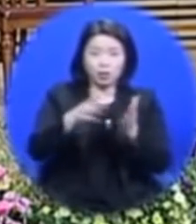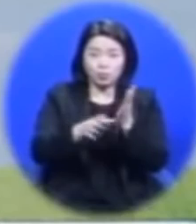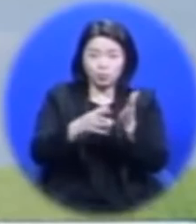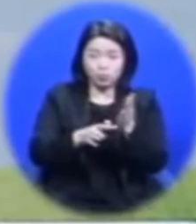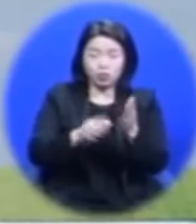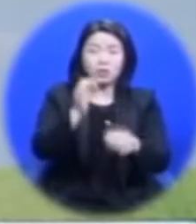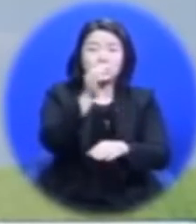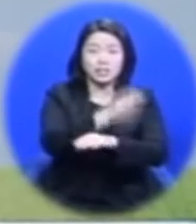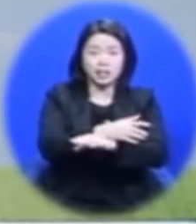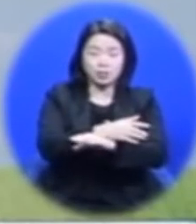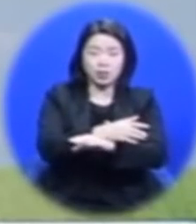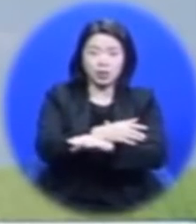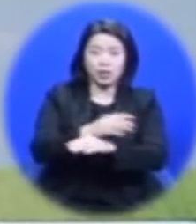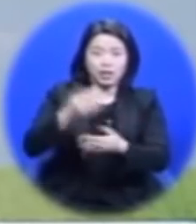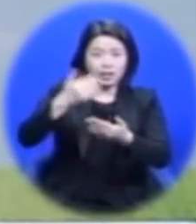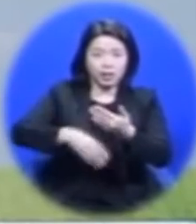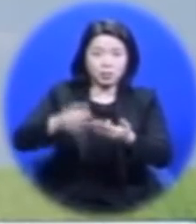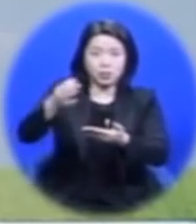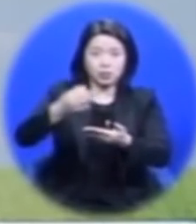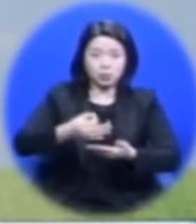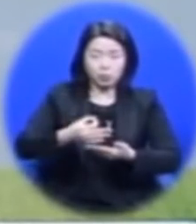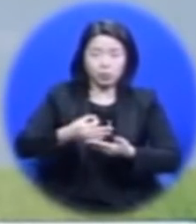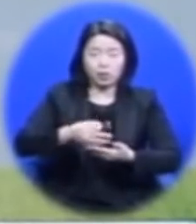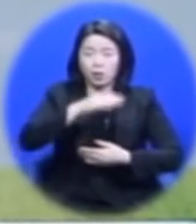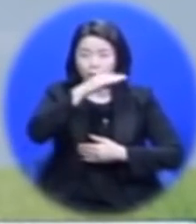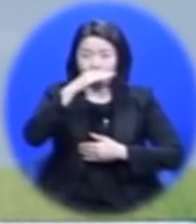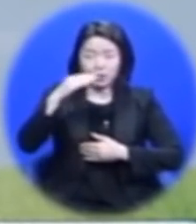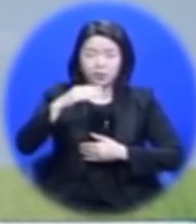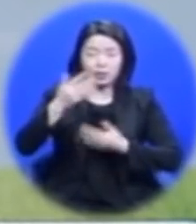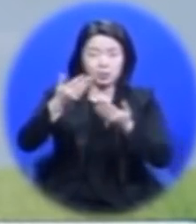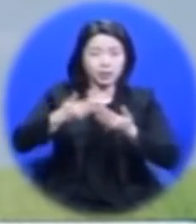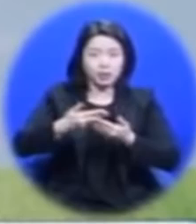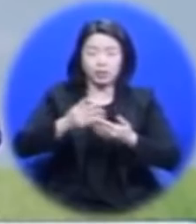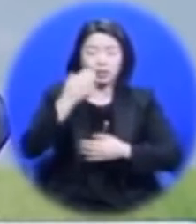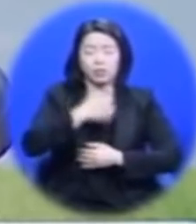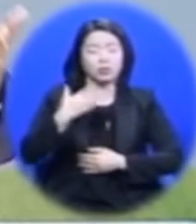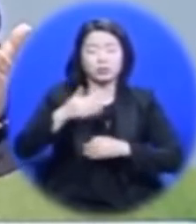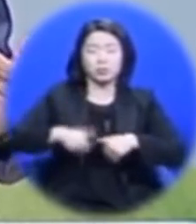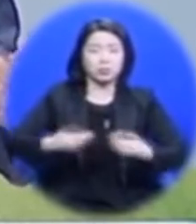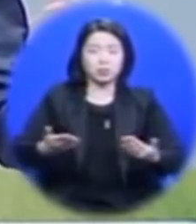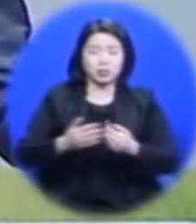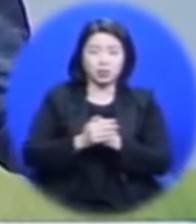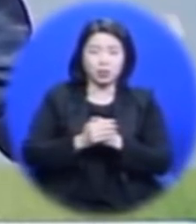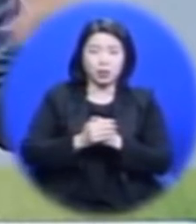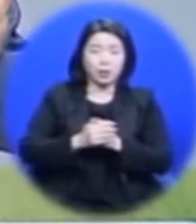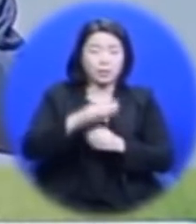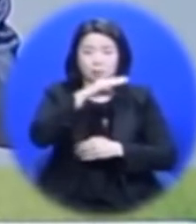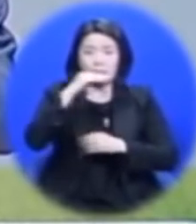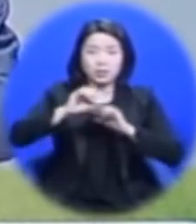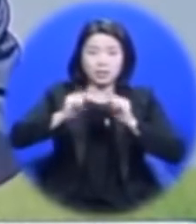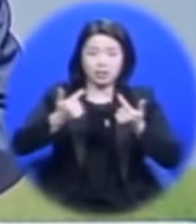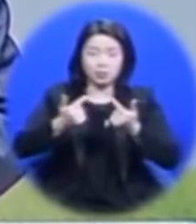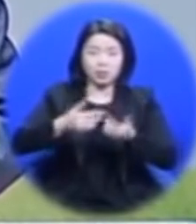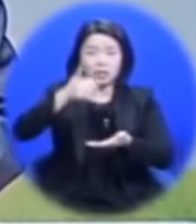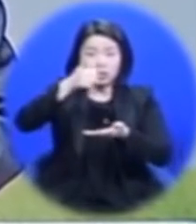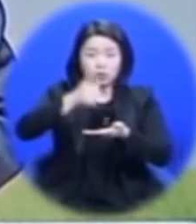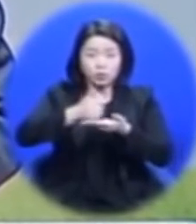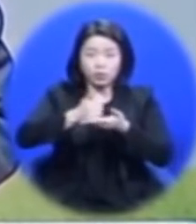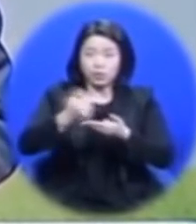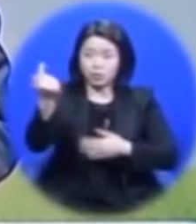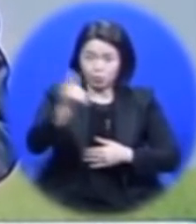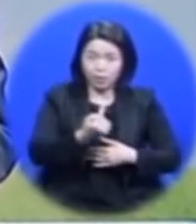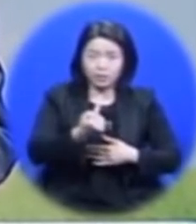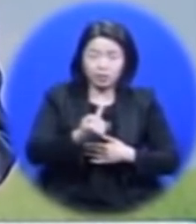사더라도 거스름돈을 제대로 받았는지 안 받았는지 걱정할 필요가 없대요. 제대로 못 받았으면 주인이 뒤쫓아와서라도